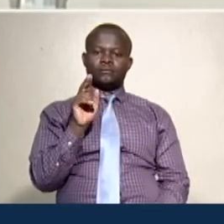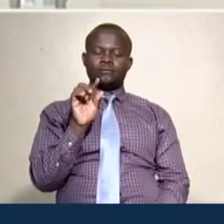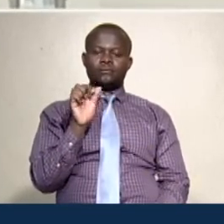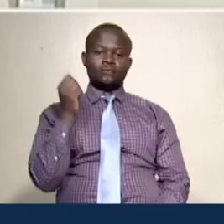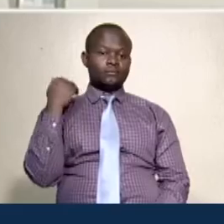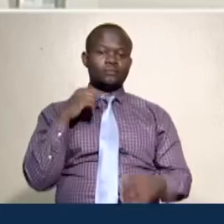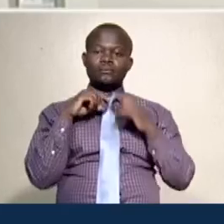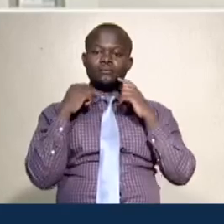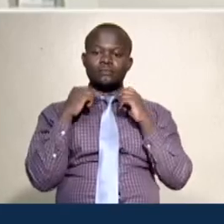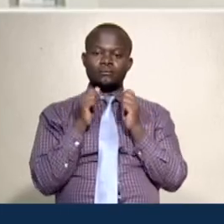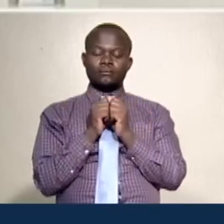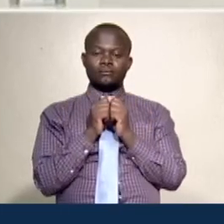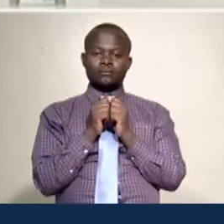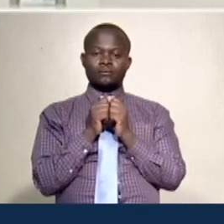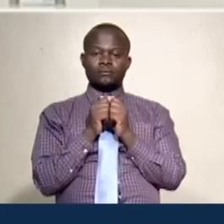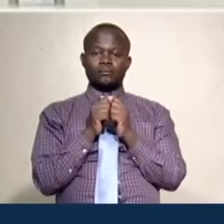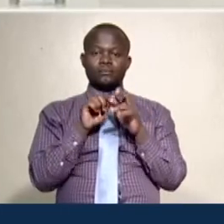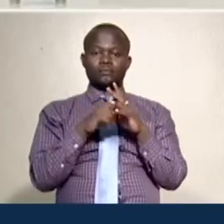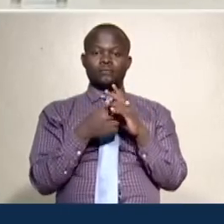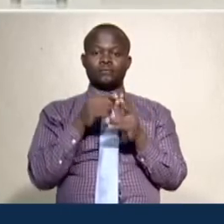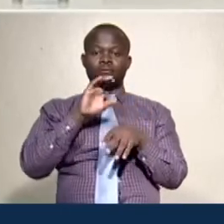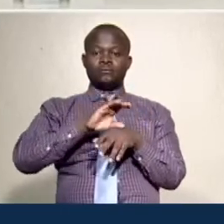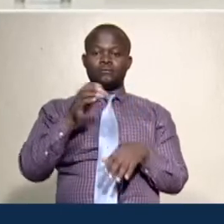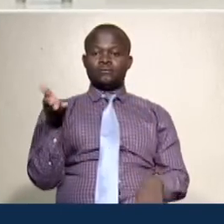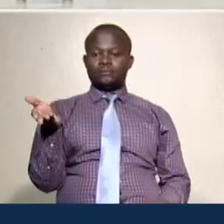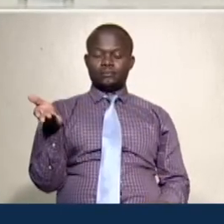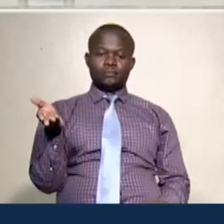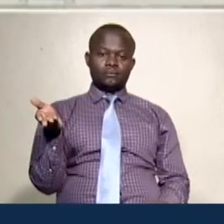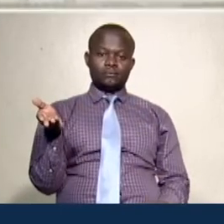umupastori watangiye iyi paruwase ya hano